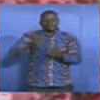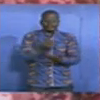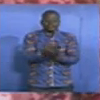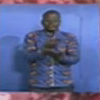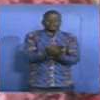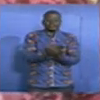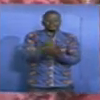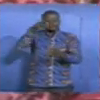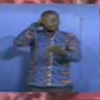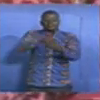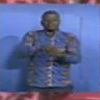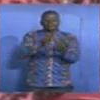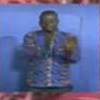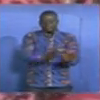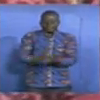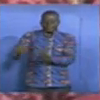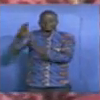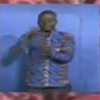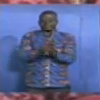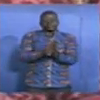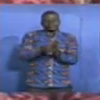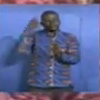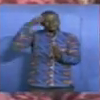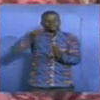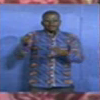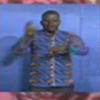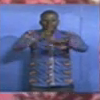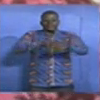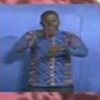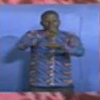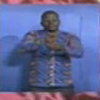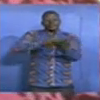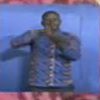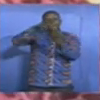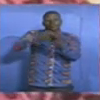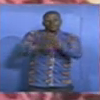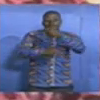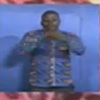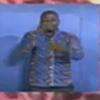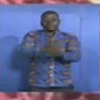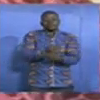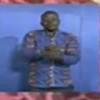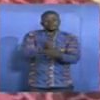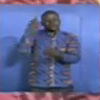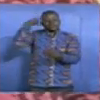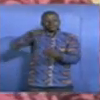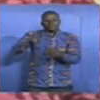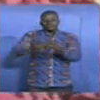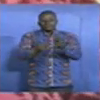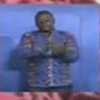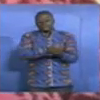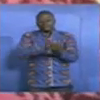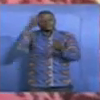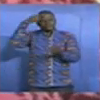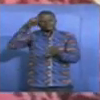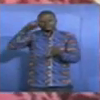la préparation, le financement et la mise en œuvre du programme national de dissémination de la technologie du